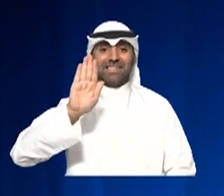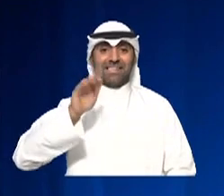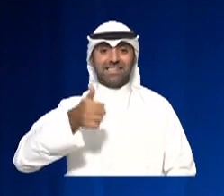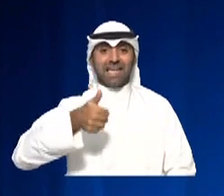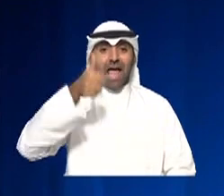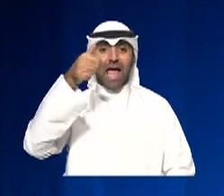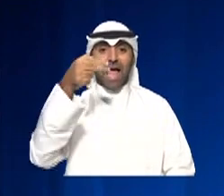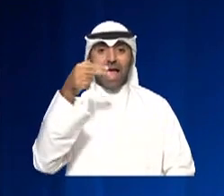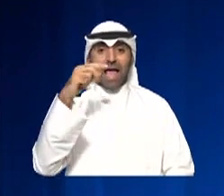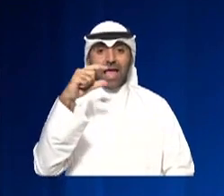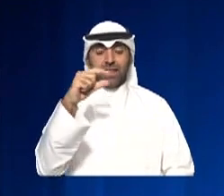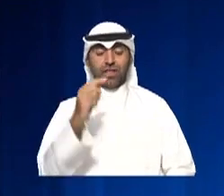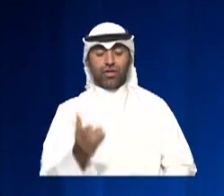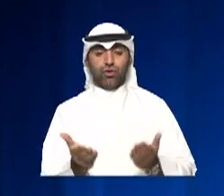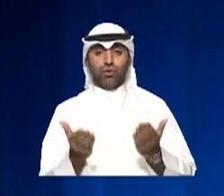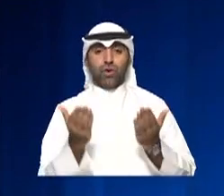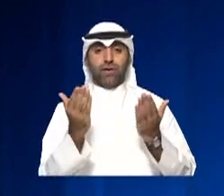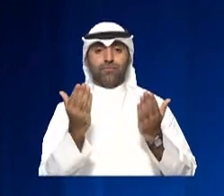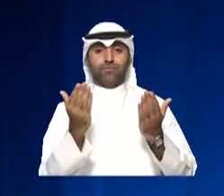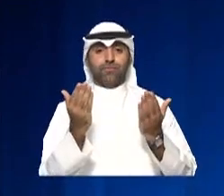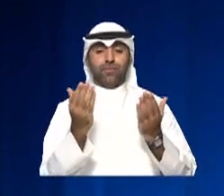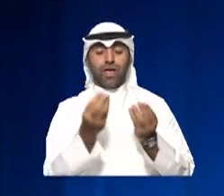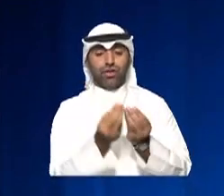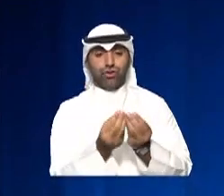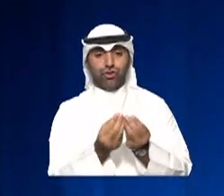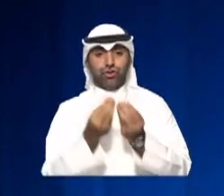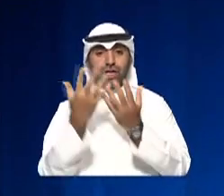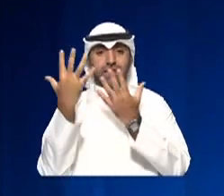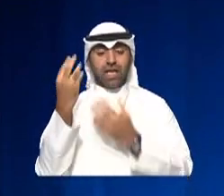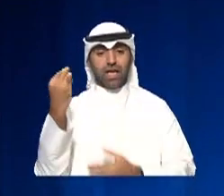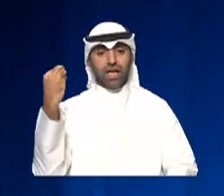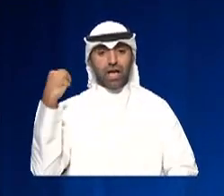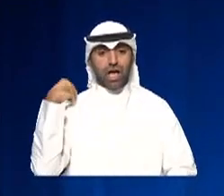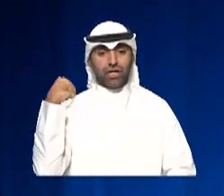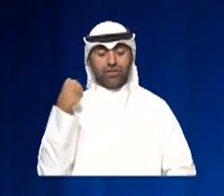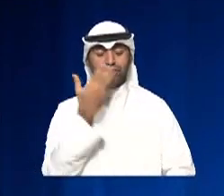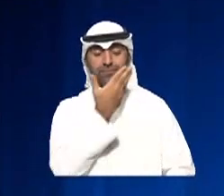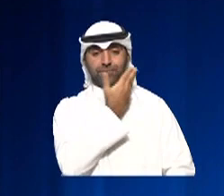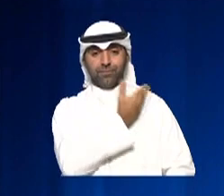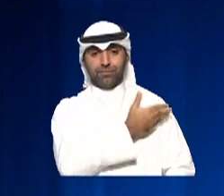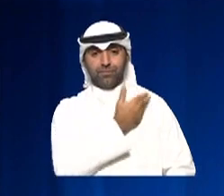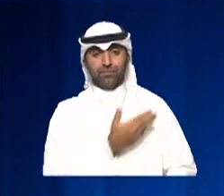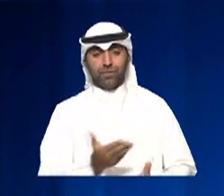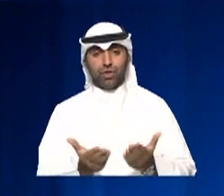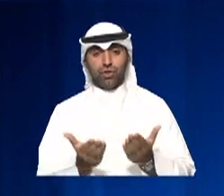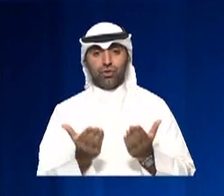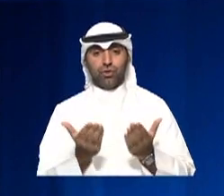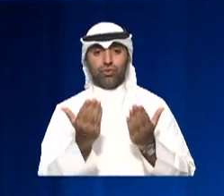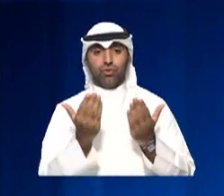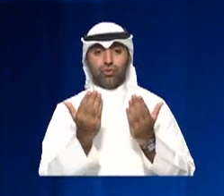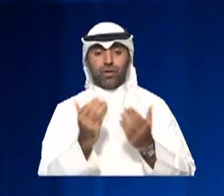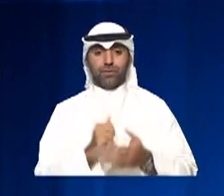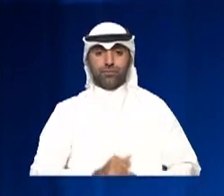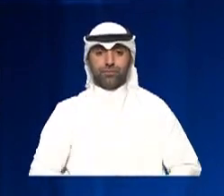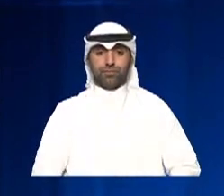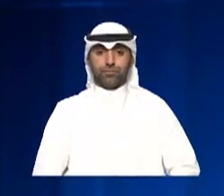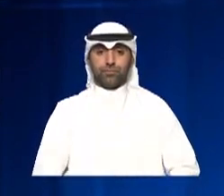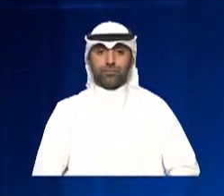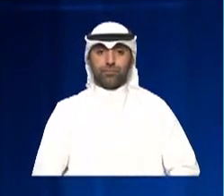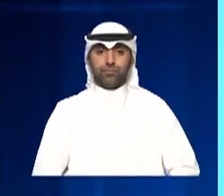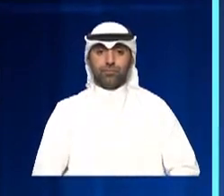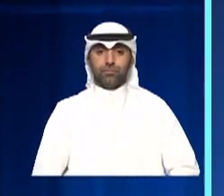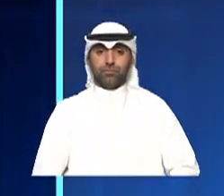العزيز آل سعود، سائلا سموه المولى تعالى أن يتغمدها بواسع رحمته ويسكنها فسيح جناته.